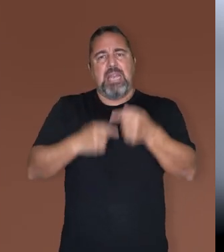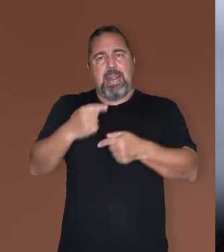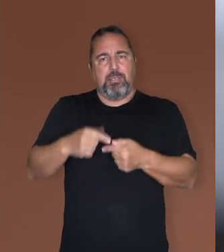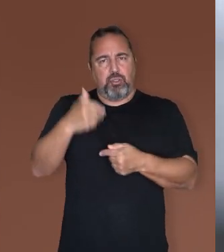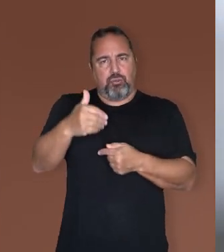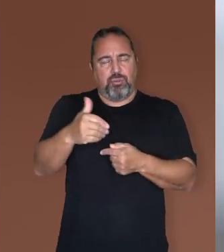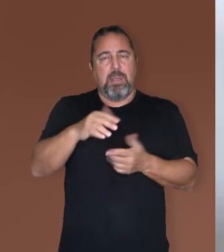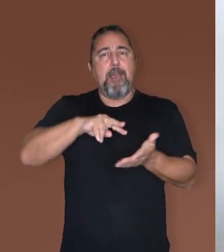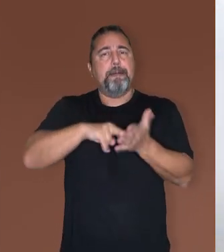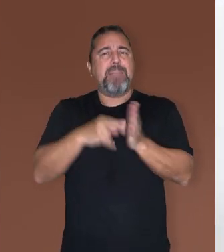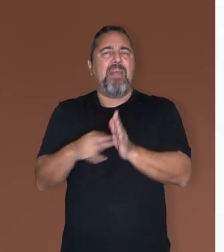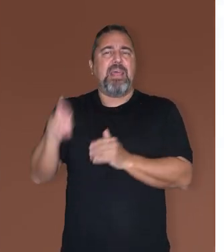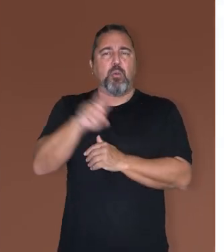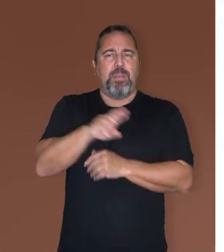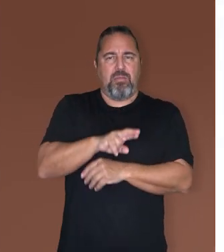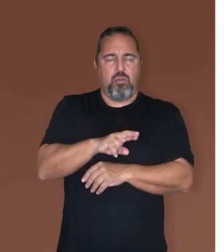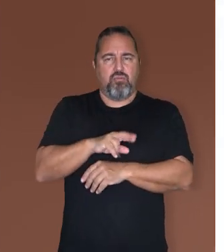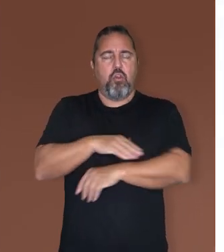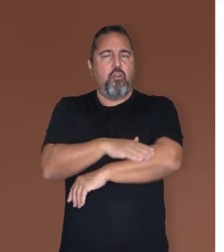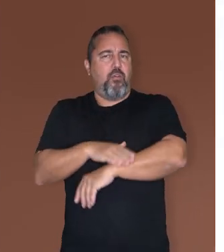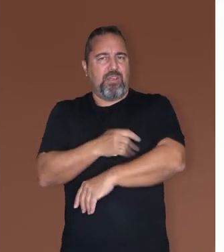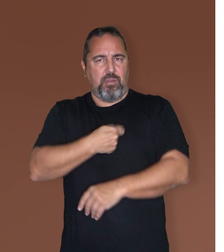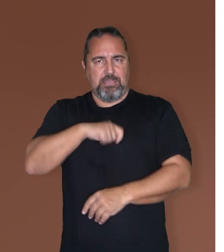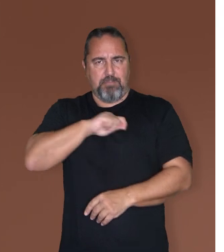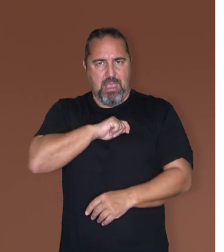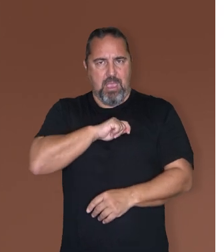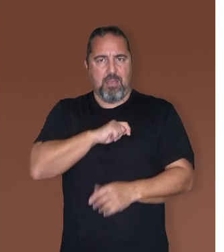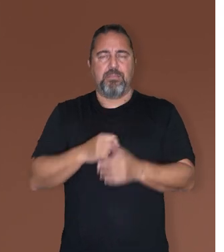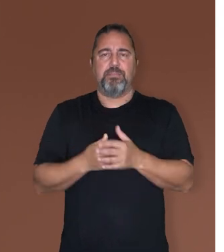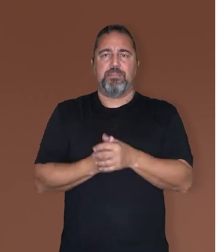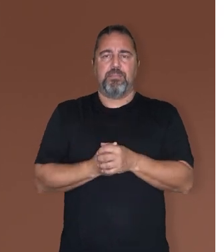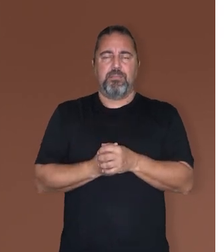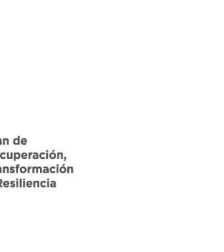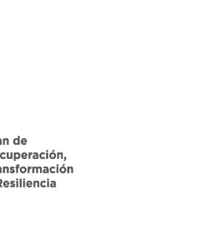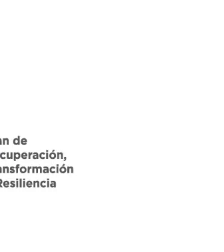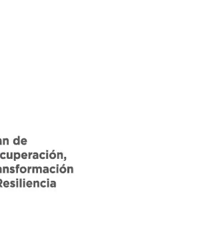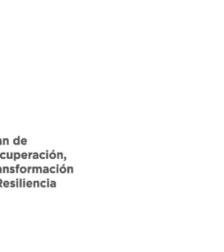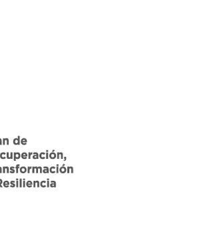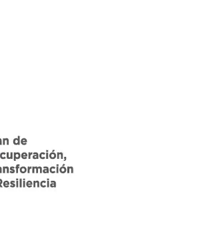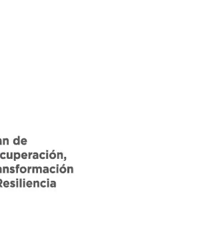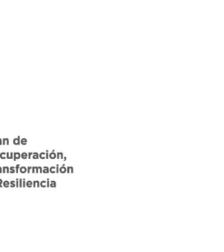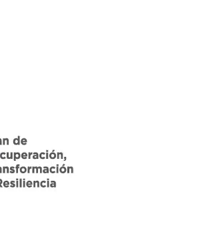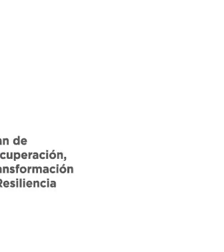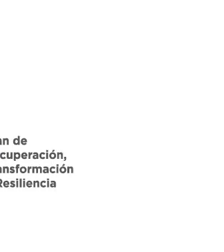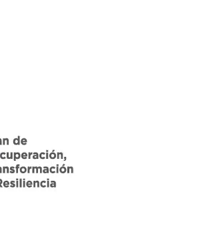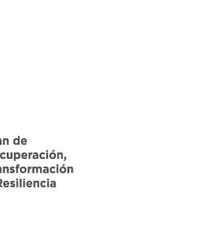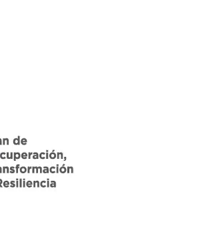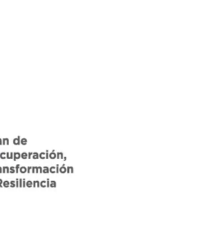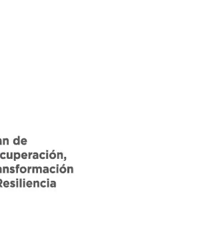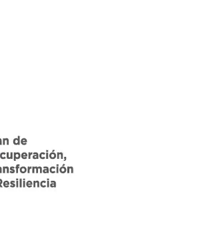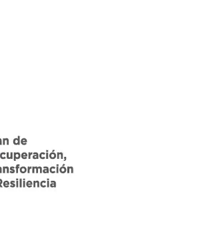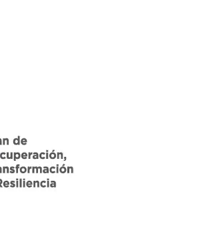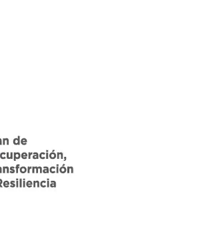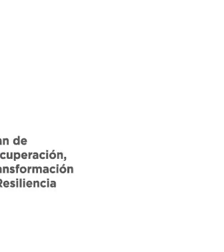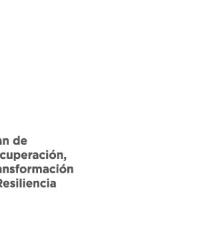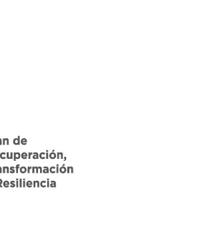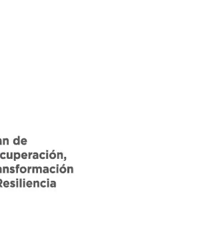Honek finantzatua. Espainiako gobernua berreskuratze planaren Europar Batasunaren Next Generation funtsen bidez.